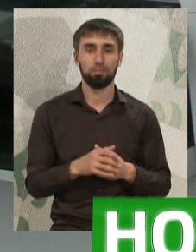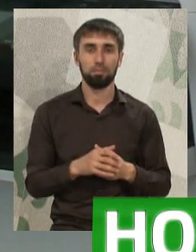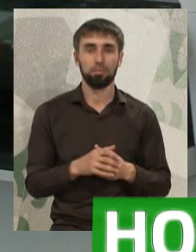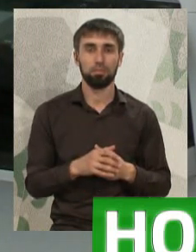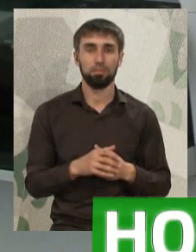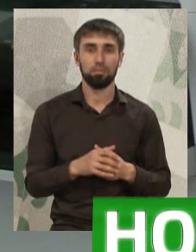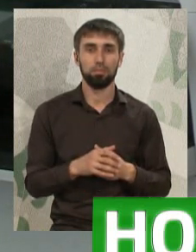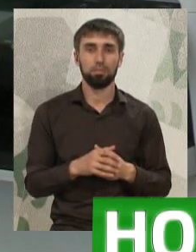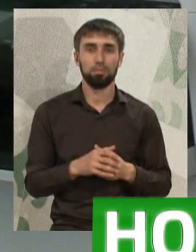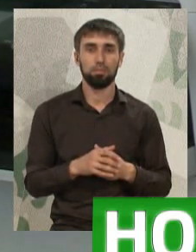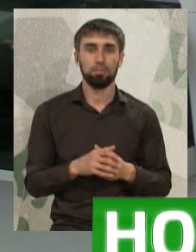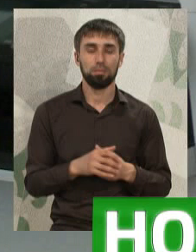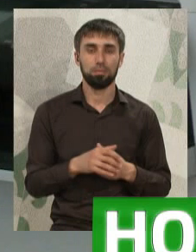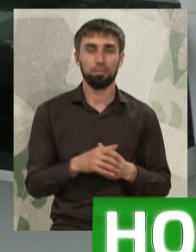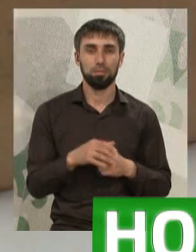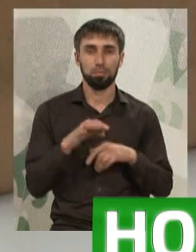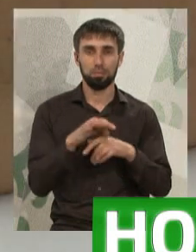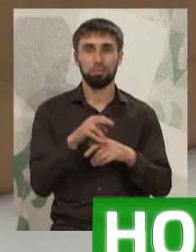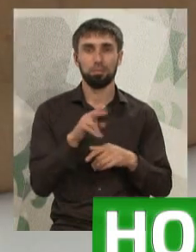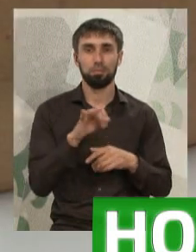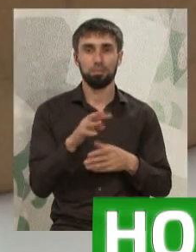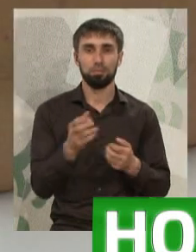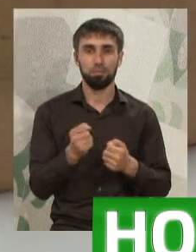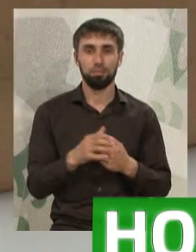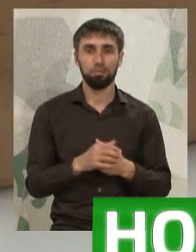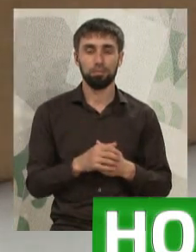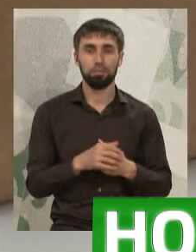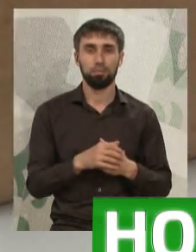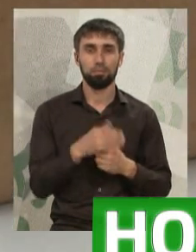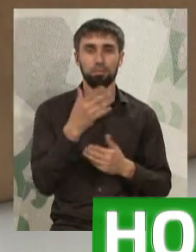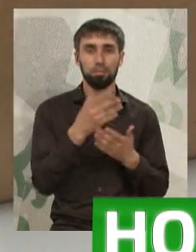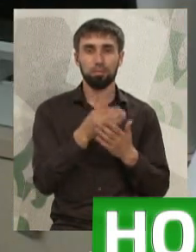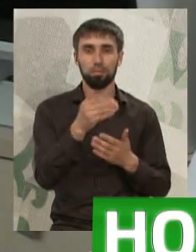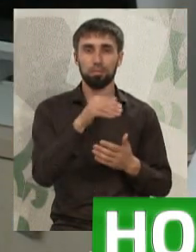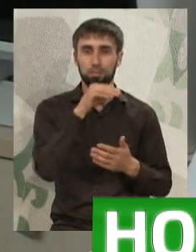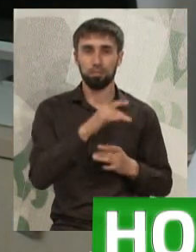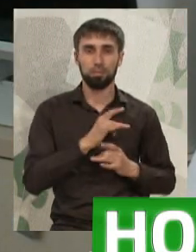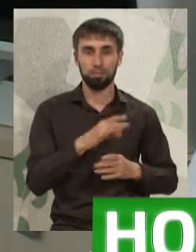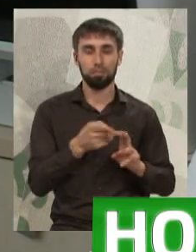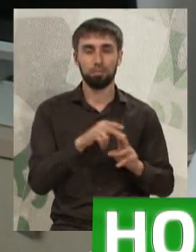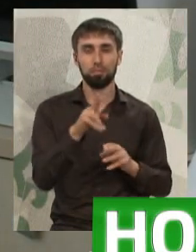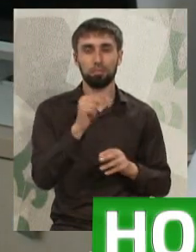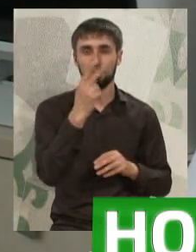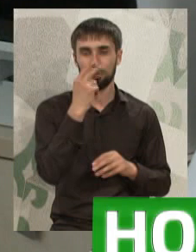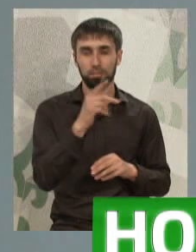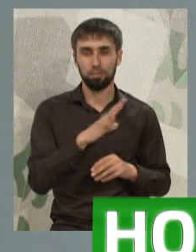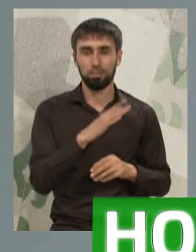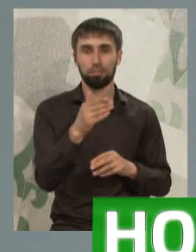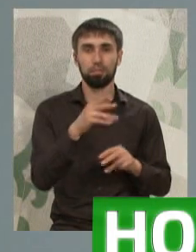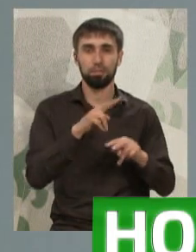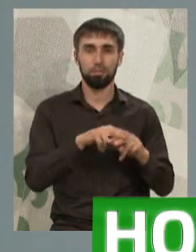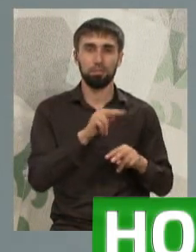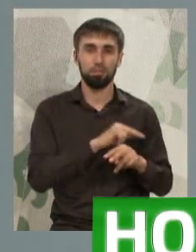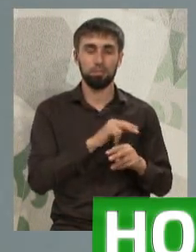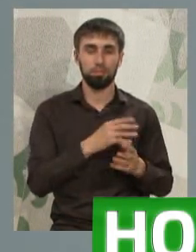врачом. Идет прием. Свой профессиональный праздник они, как обычно, празднуют на работе. Сейчас, в период коронавируса,